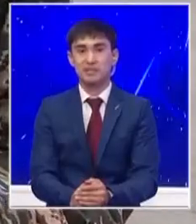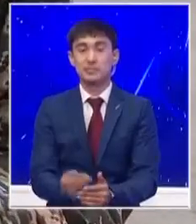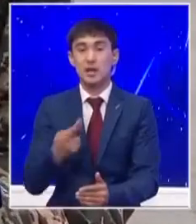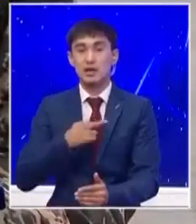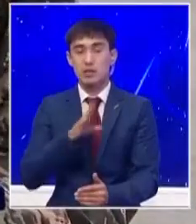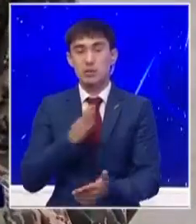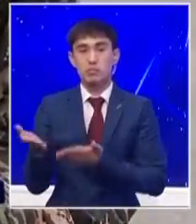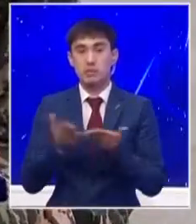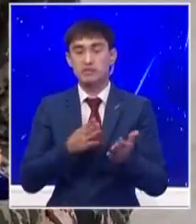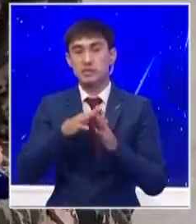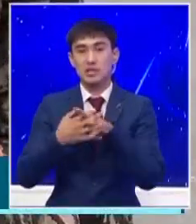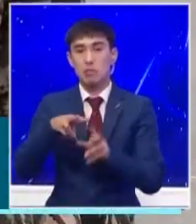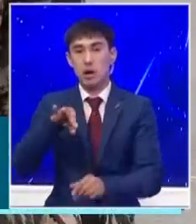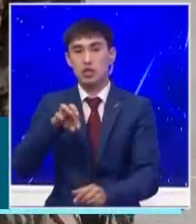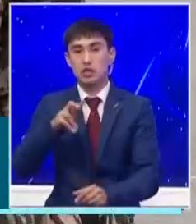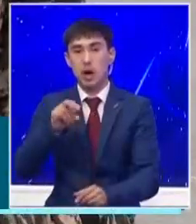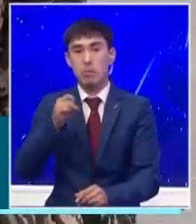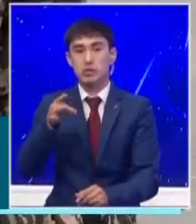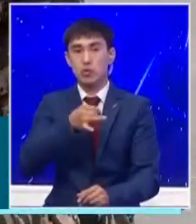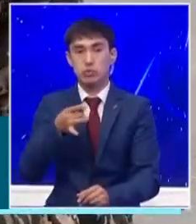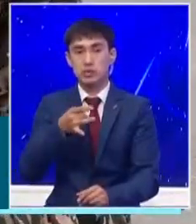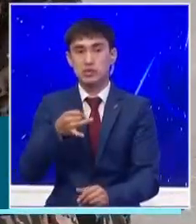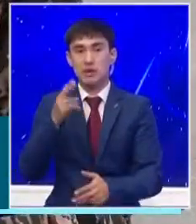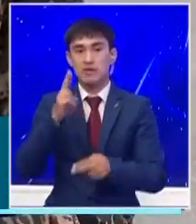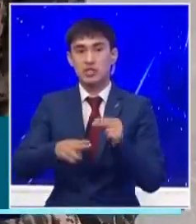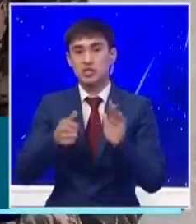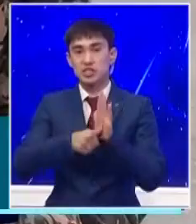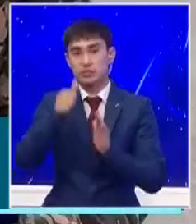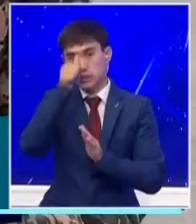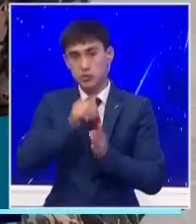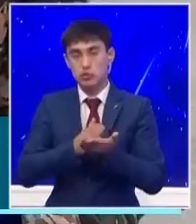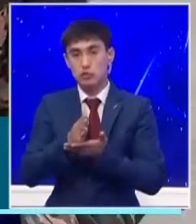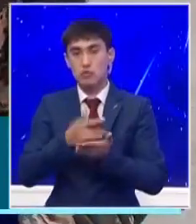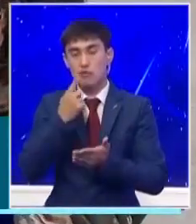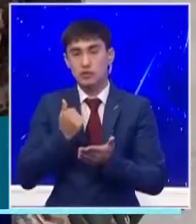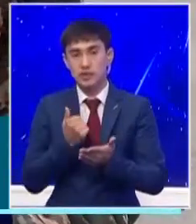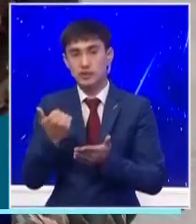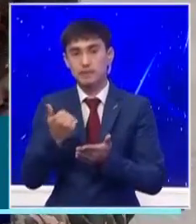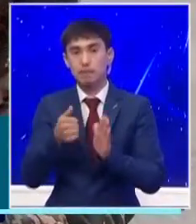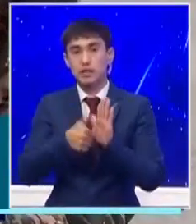Я был призван из села Маканши Абайской области. Завершил 6-месячную службу в воинской части